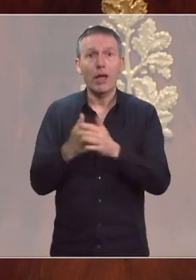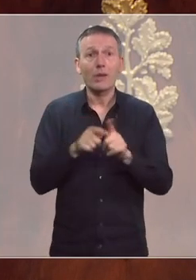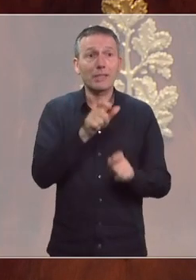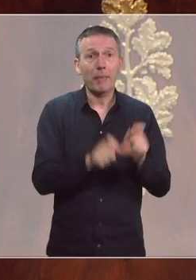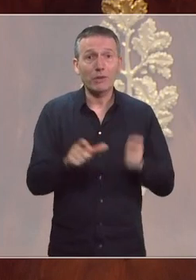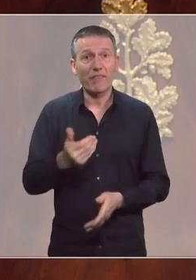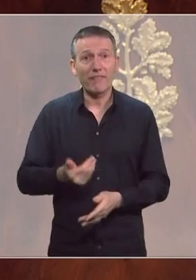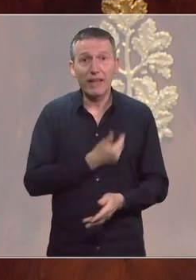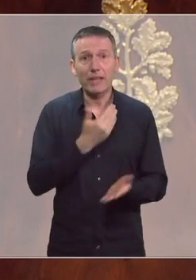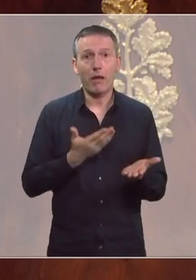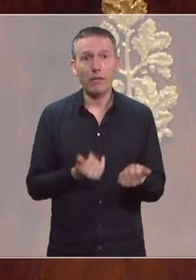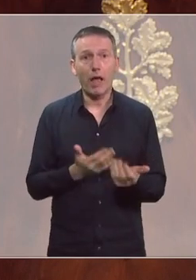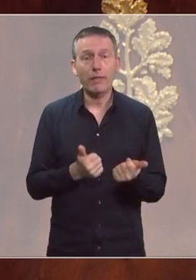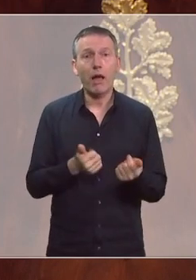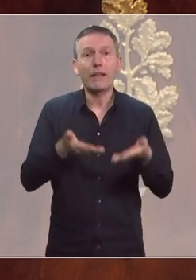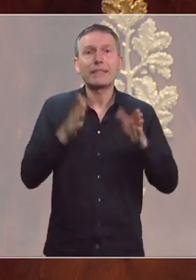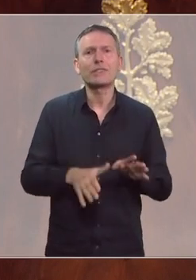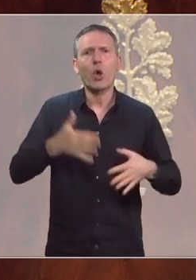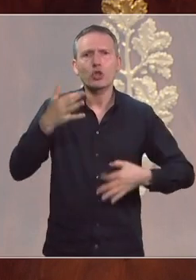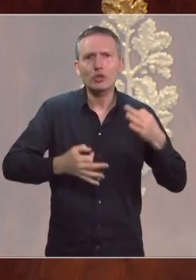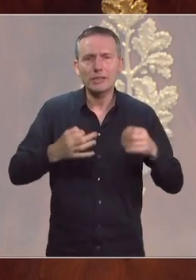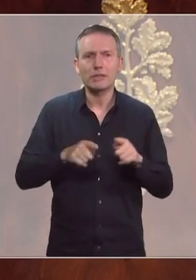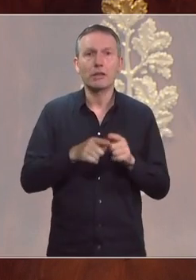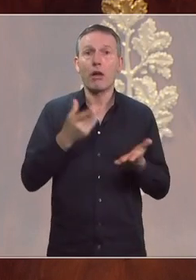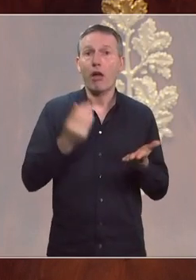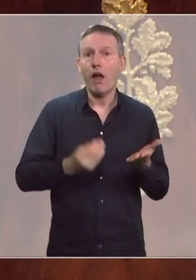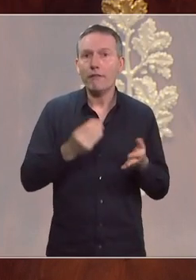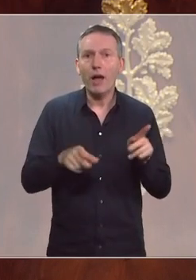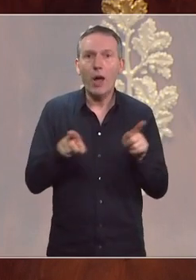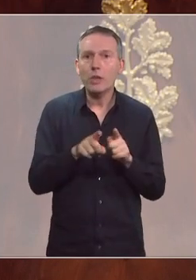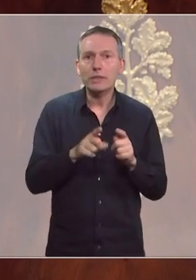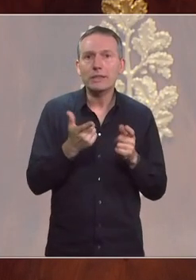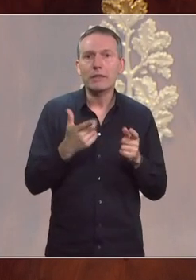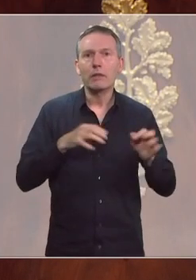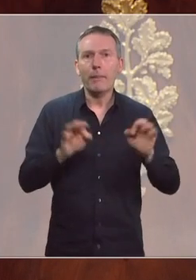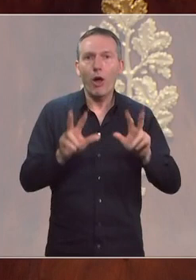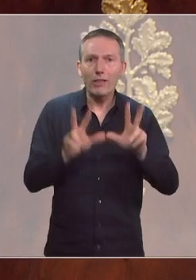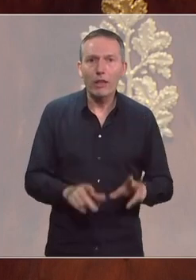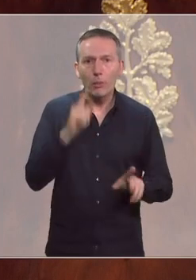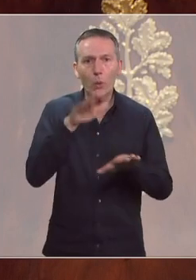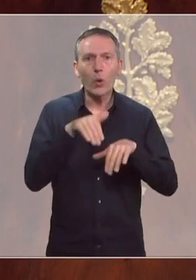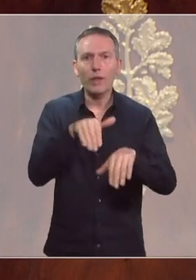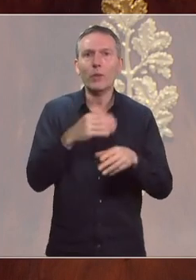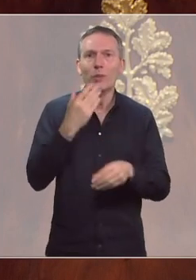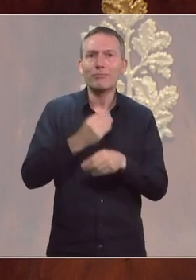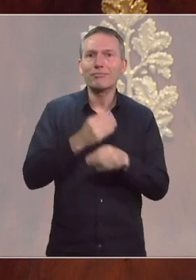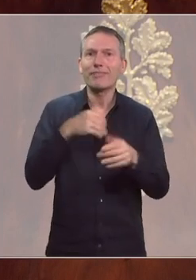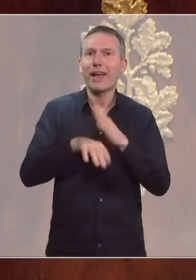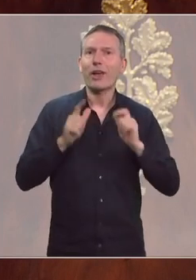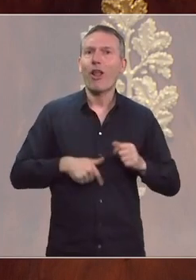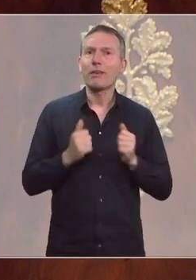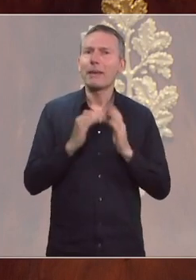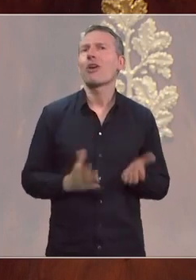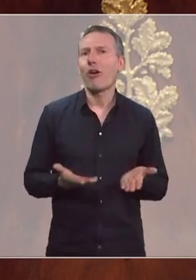victimes qui attendent une décision de justice, je pense aux enfants qui n'ont pas la chance d'avoir un ordinateur pour pouvoir continuer à étudier chez